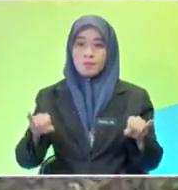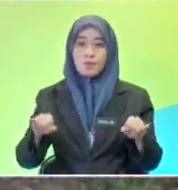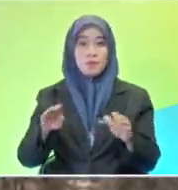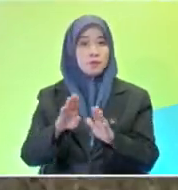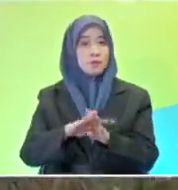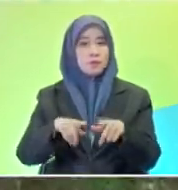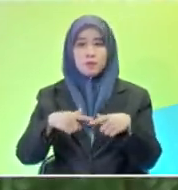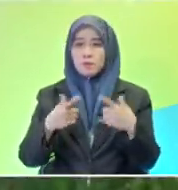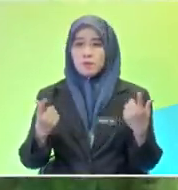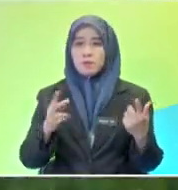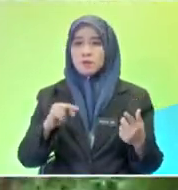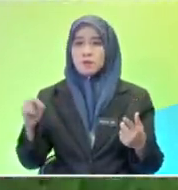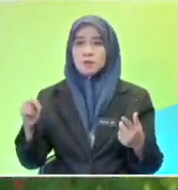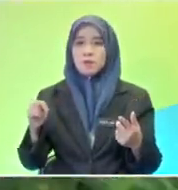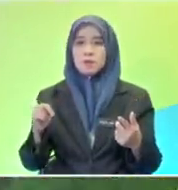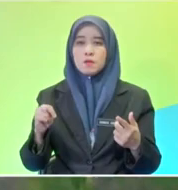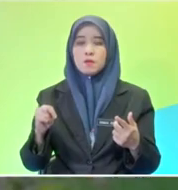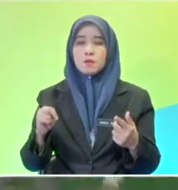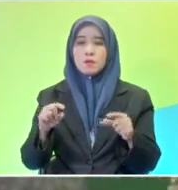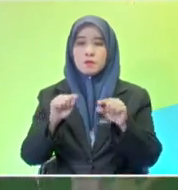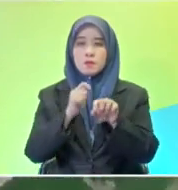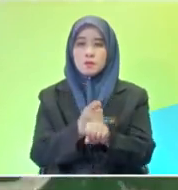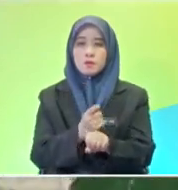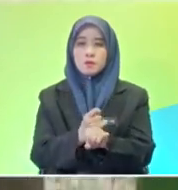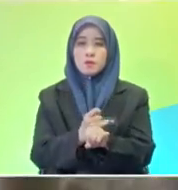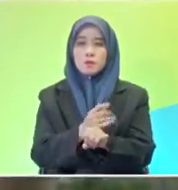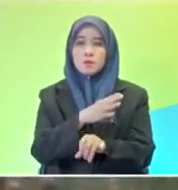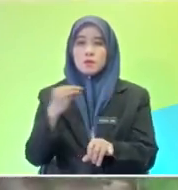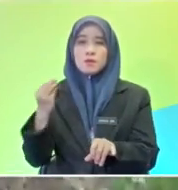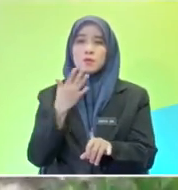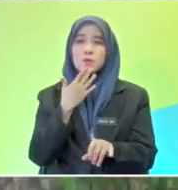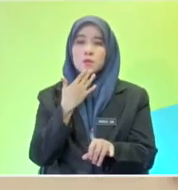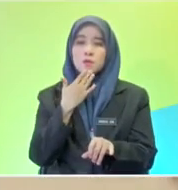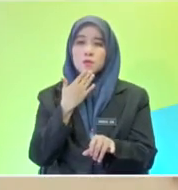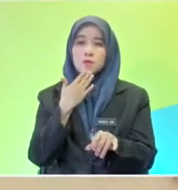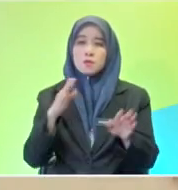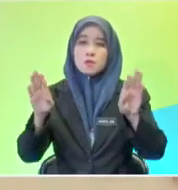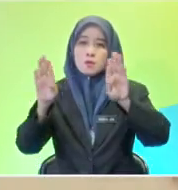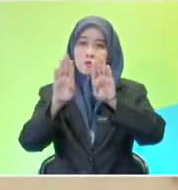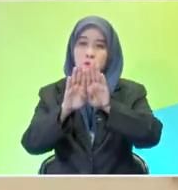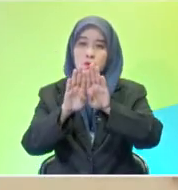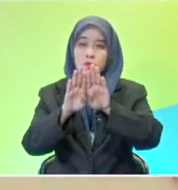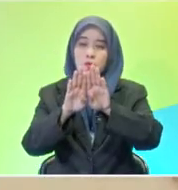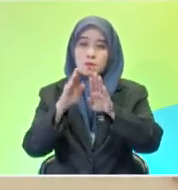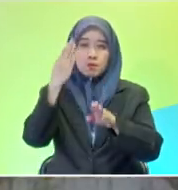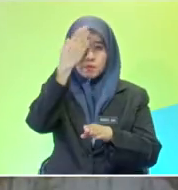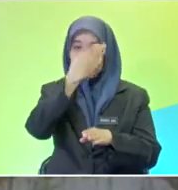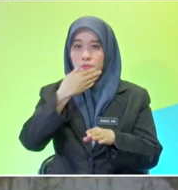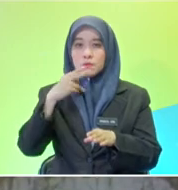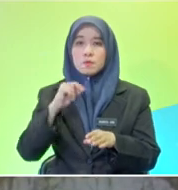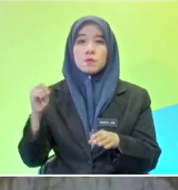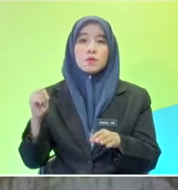berlainan tekstur dan warna, menutupi permukaan bumi kita.